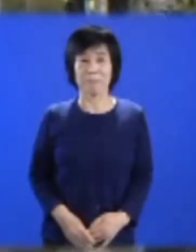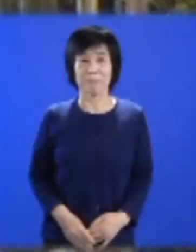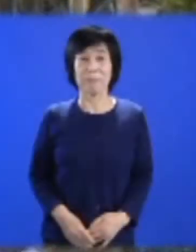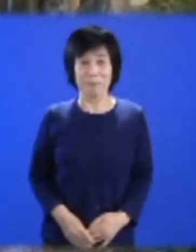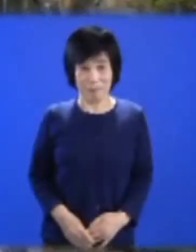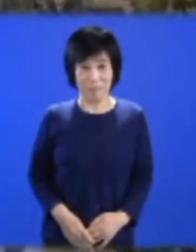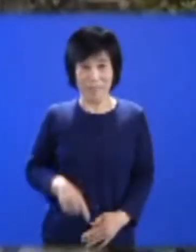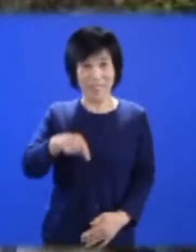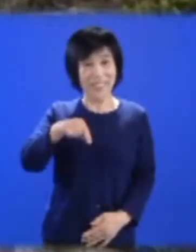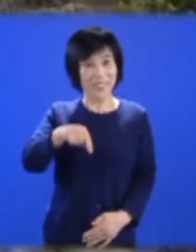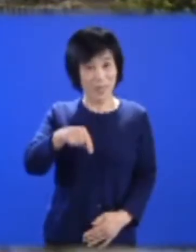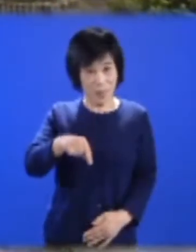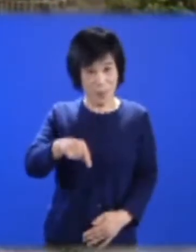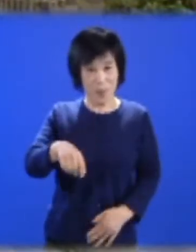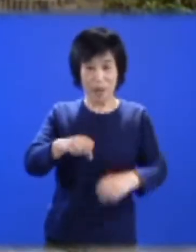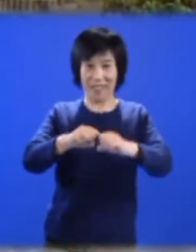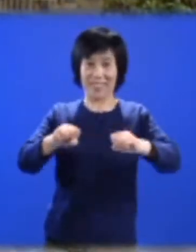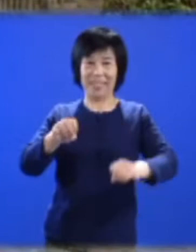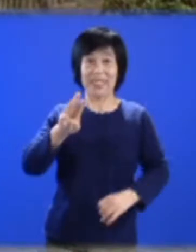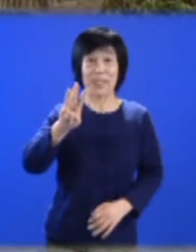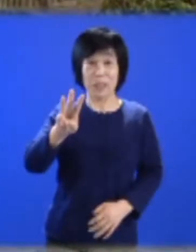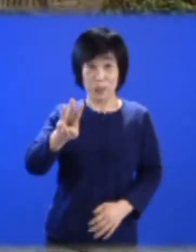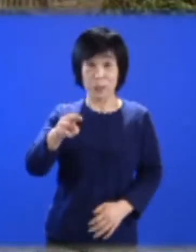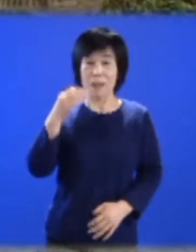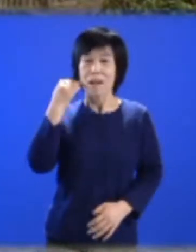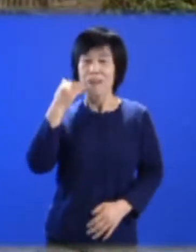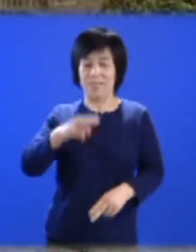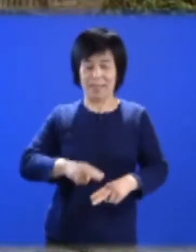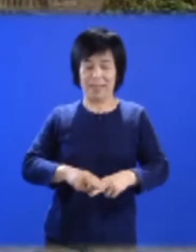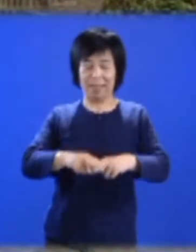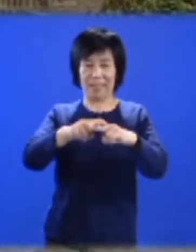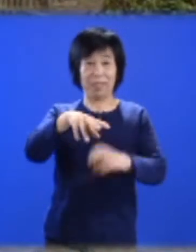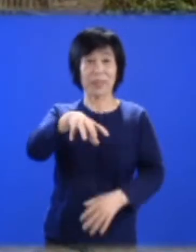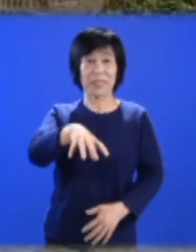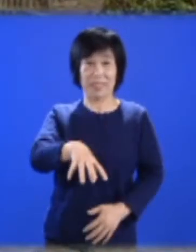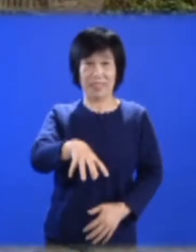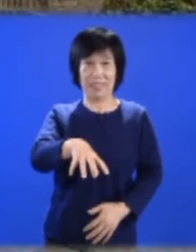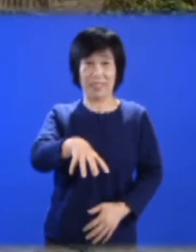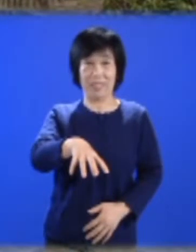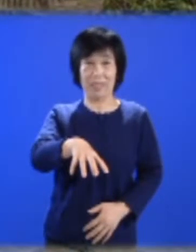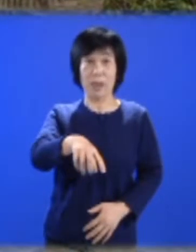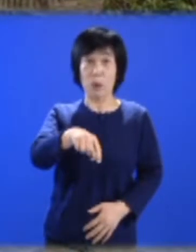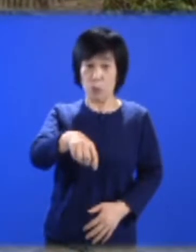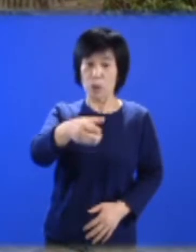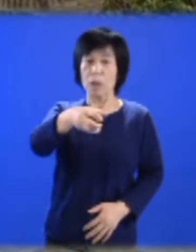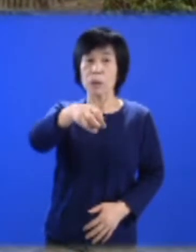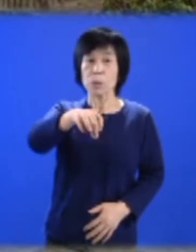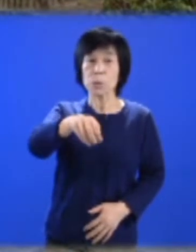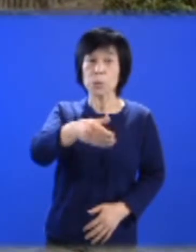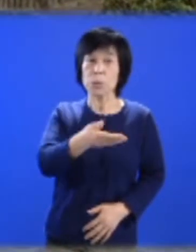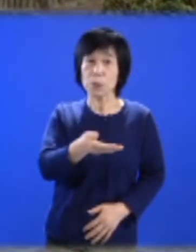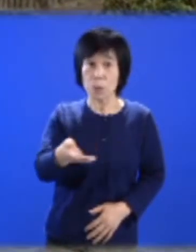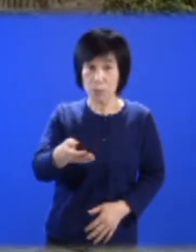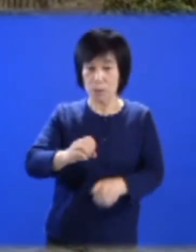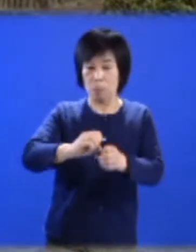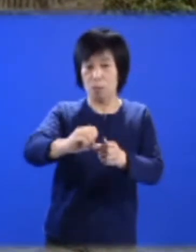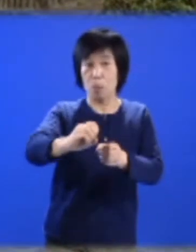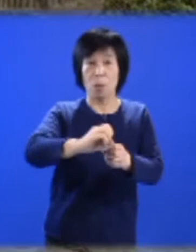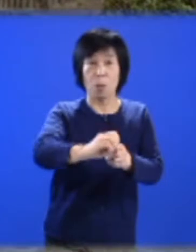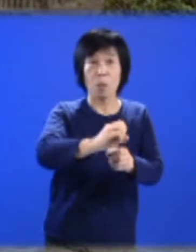というわけでやってきたのは生桑の排水地。市内に水道水を送っている場所なんです